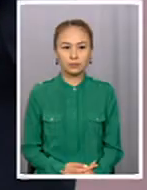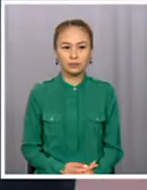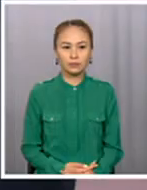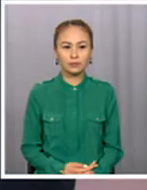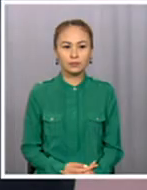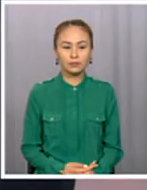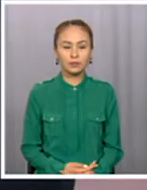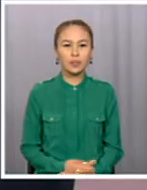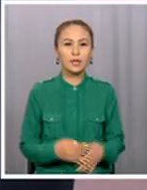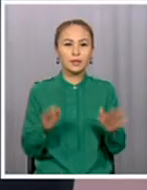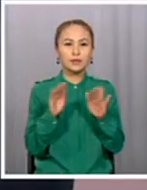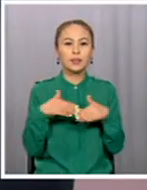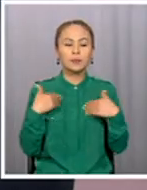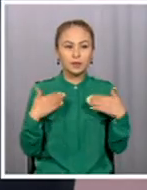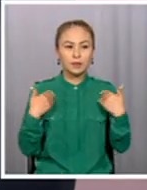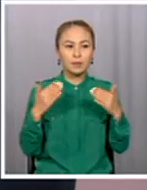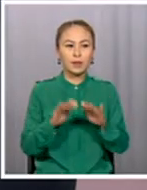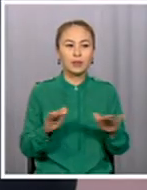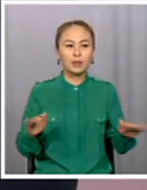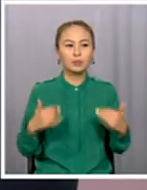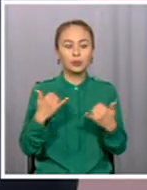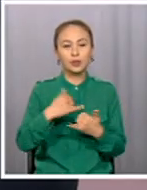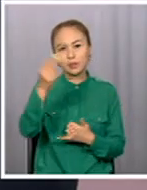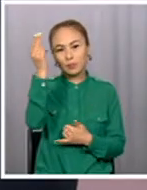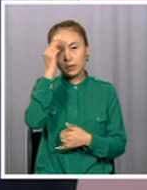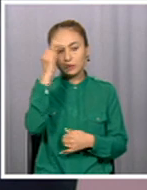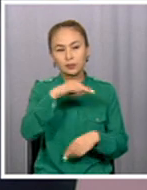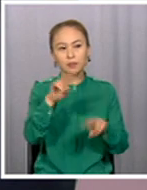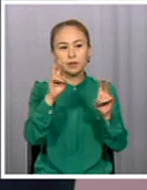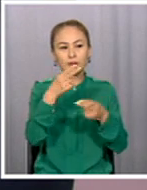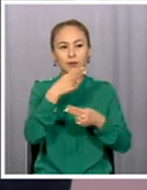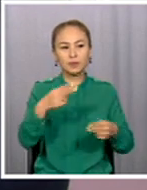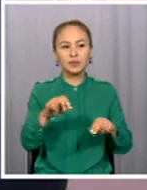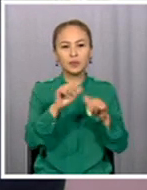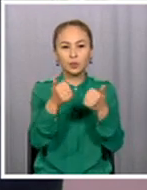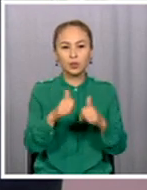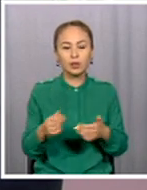Сәлеметсіңдер ме, балалар? Бүгінгі сабақтың тақырыбы – фигуралар салу.